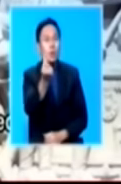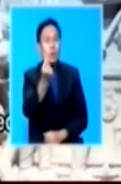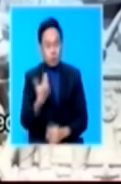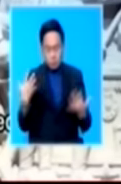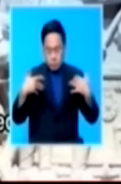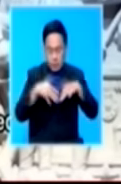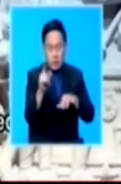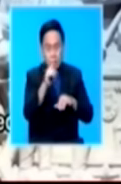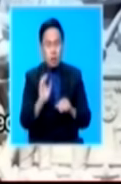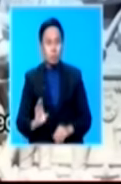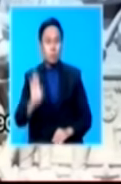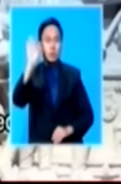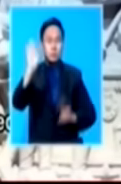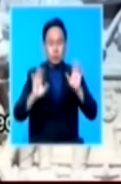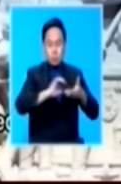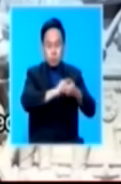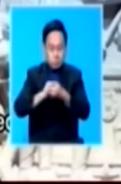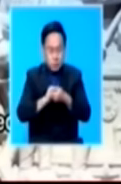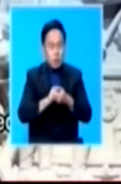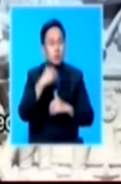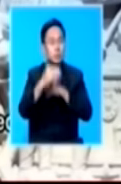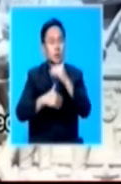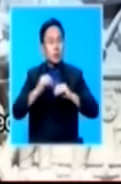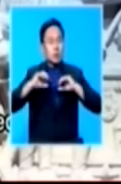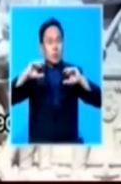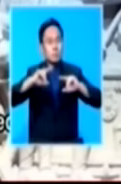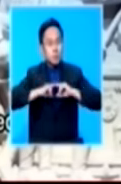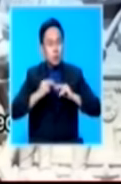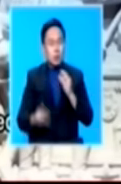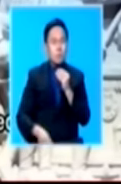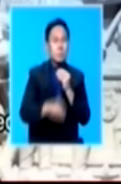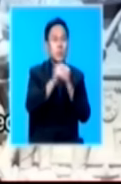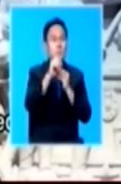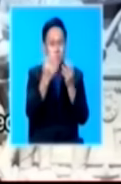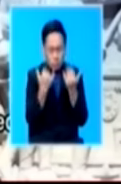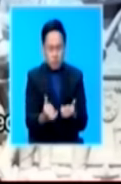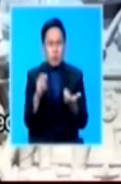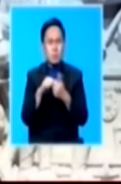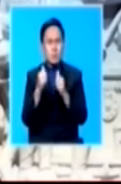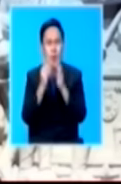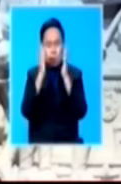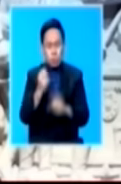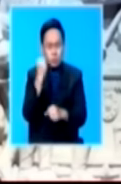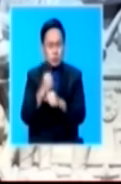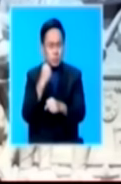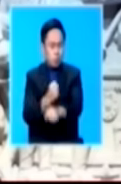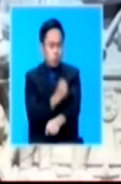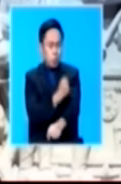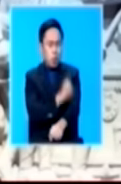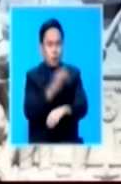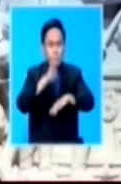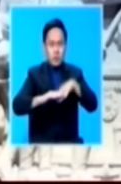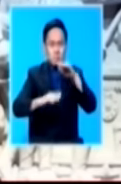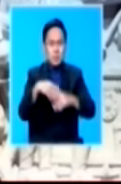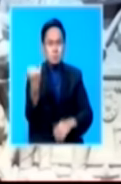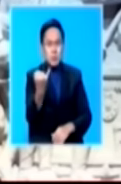ร่วมมือกับภาคเอกชนอย่างไรธุรกิจอย่างไรเพื่อจะเติมคนนี้ให้ได้ให้เร็ววันนี้เราขาดแต่แรงงานเราเนี่ยขาดมากนะครับในทุกระดับเ